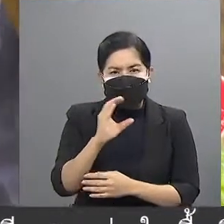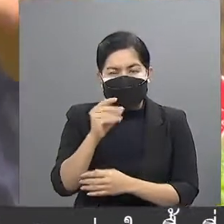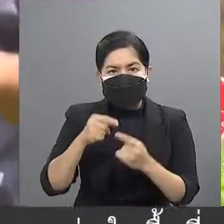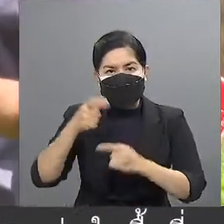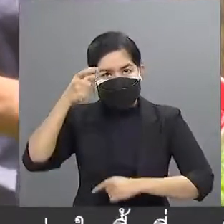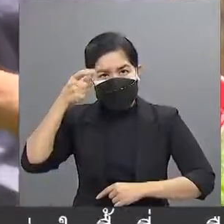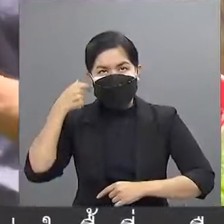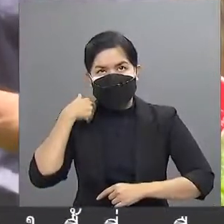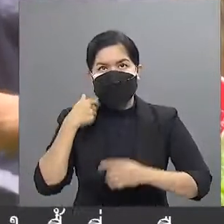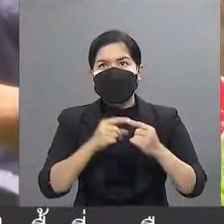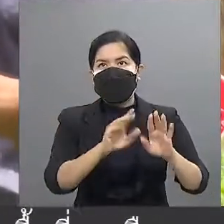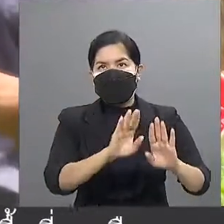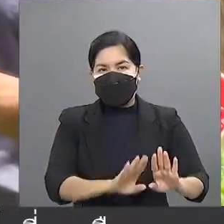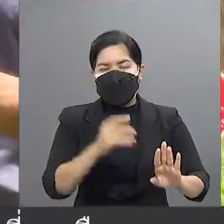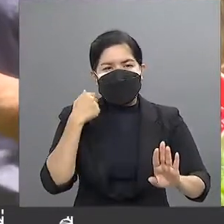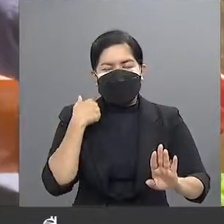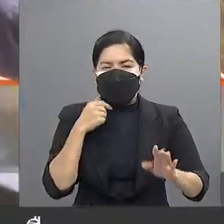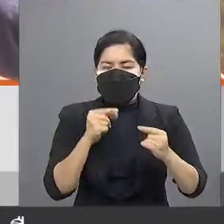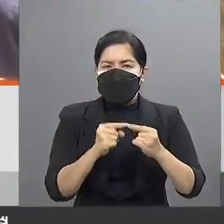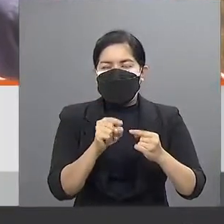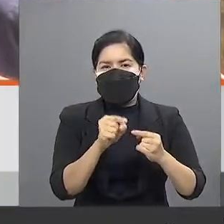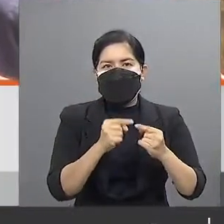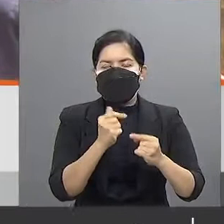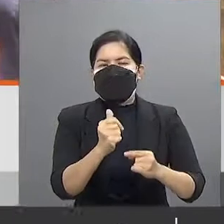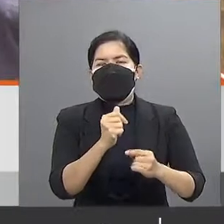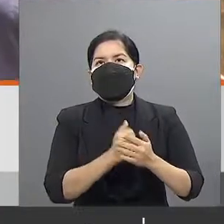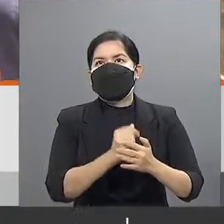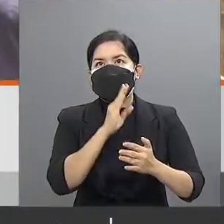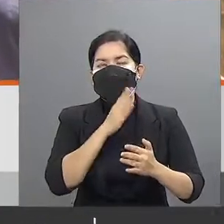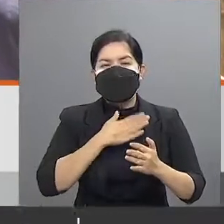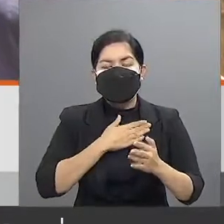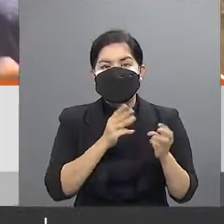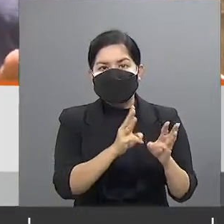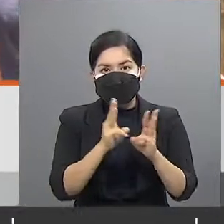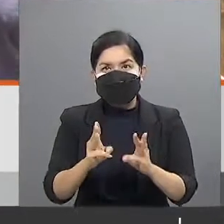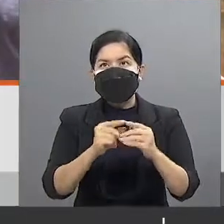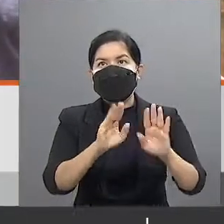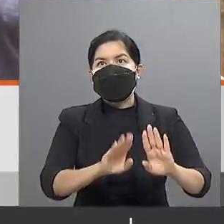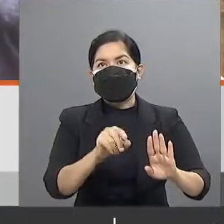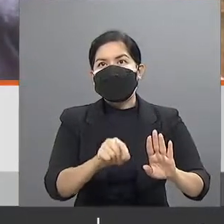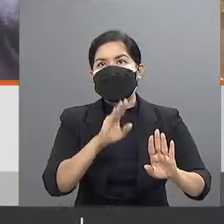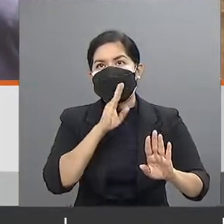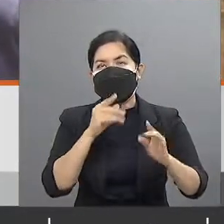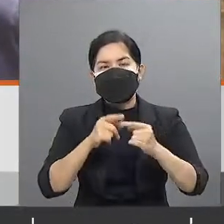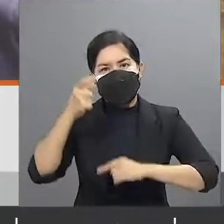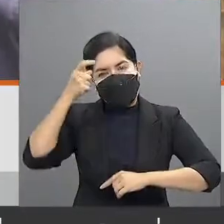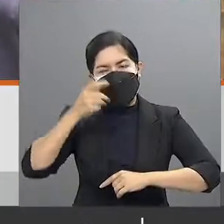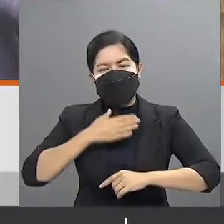ที่ดีมานด์คนอื่นเพราะว่าถ้าผมไม่ใช้วิธีนี้ก็คือวัวที่ผมทำเองผมส่งให้ไม่ทันแน่น